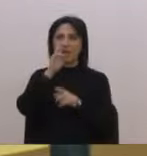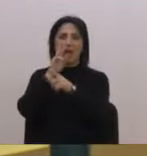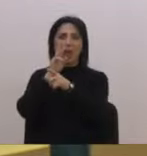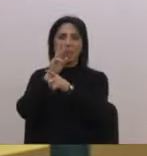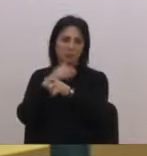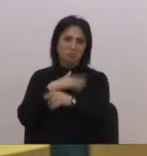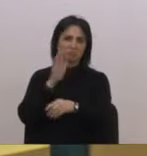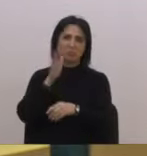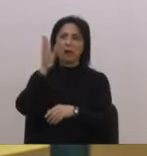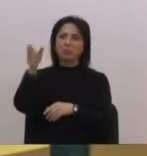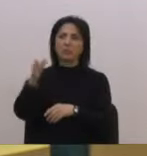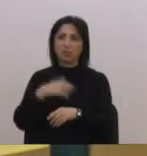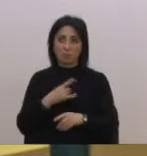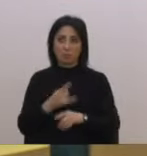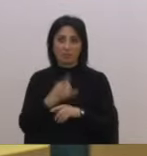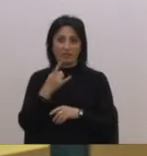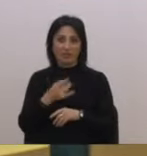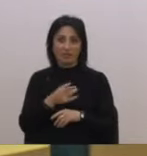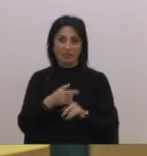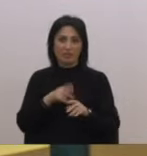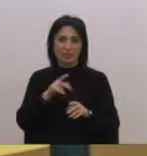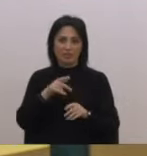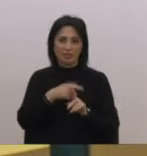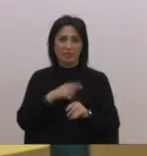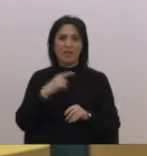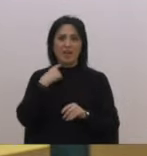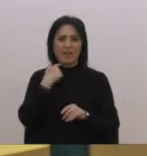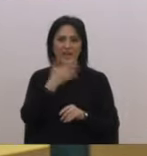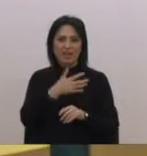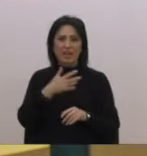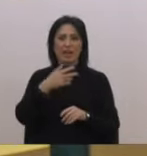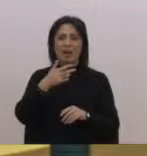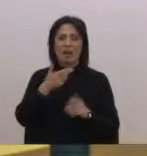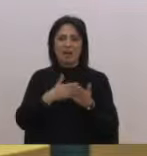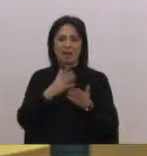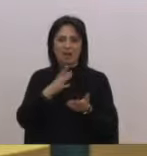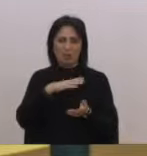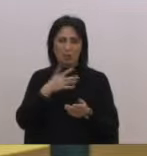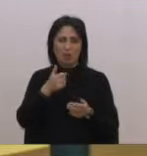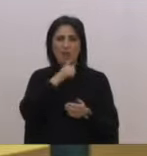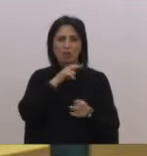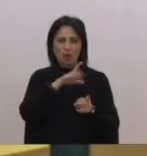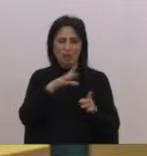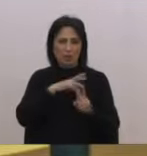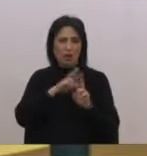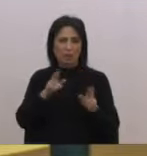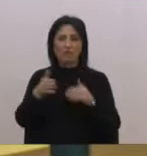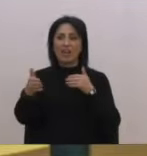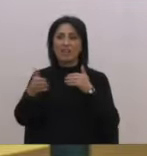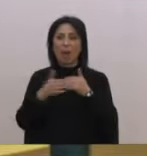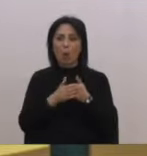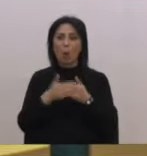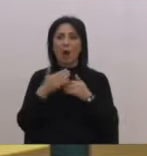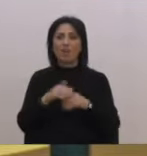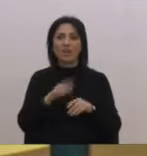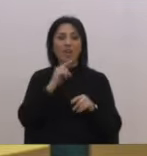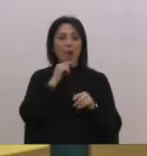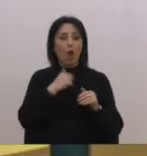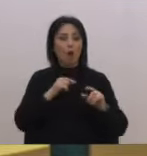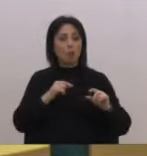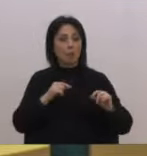mi disraes, ce într-un octap, i-o eligive, i-o balti, spireci, i-o eligive, am salut europis cu ecnepsi, da, și am de gro, da, uahlo, da, mati